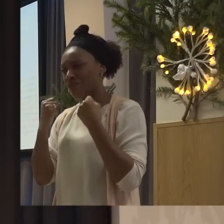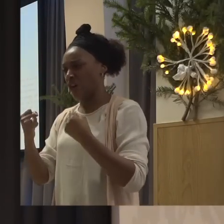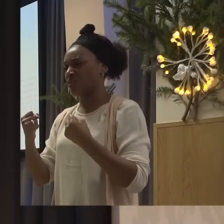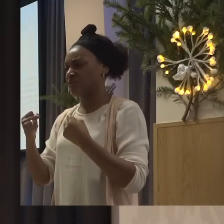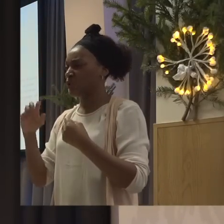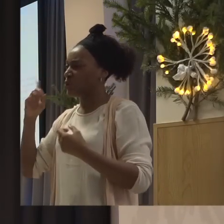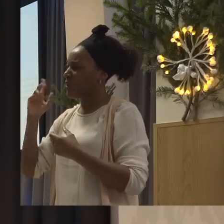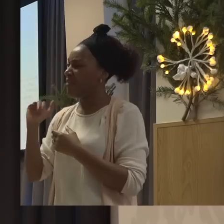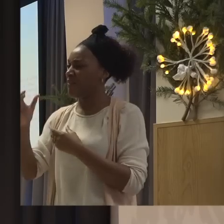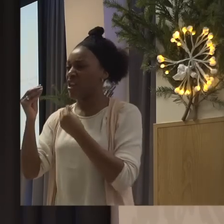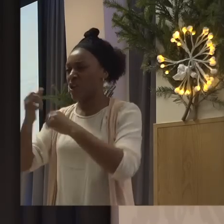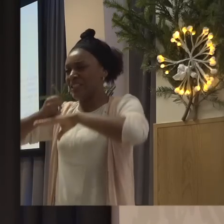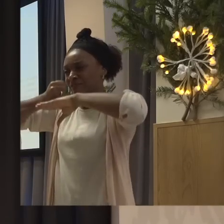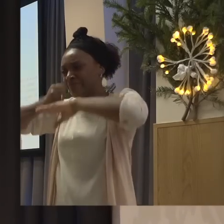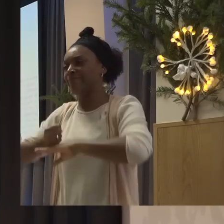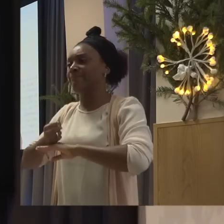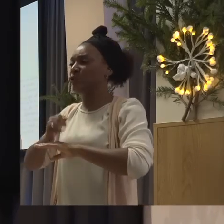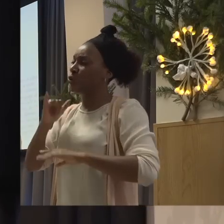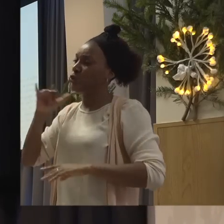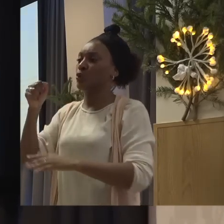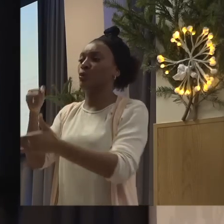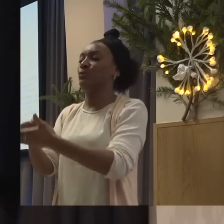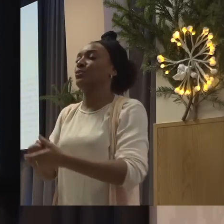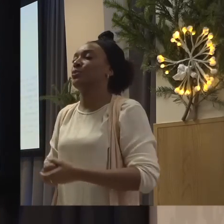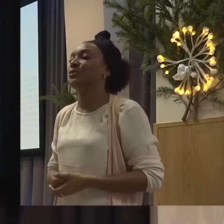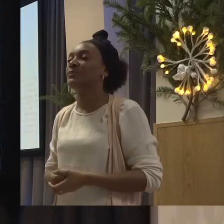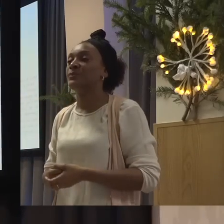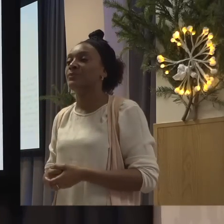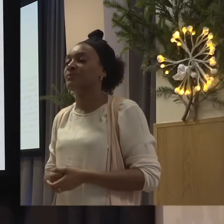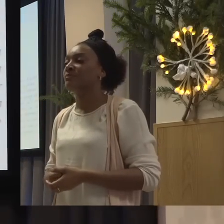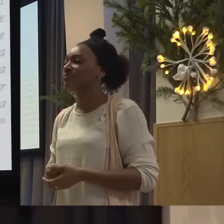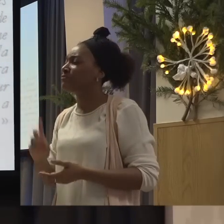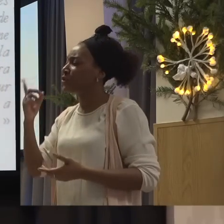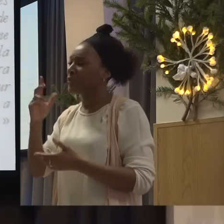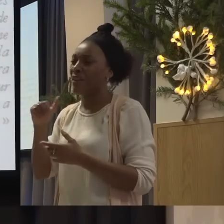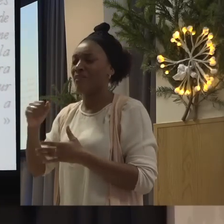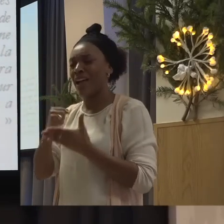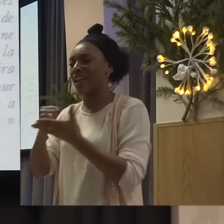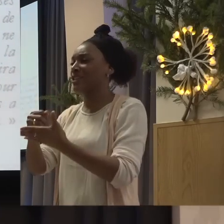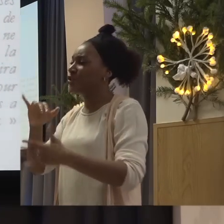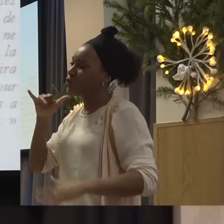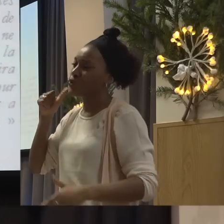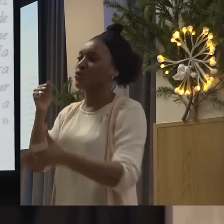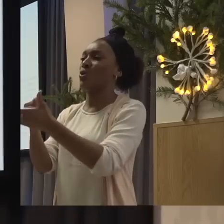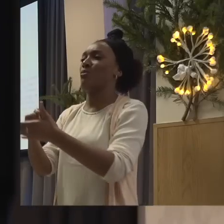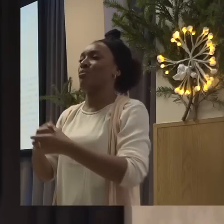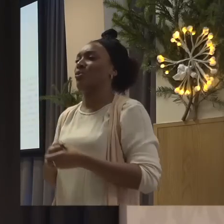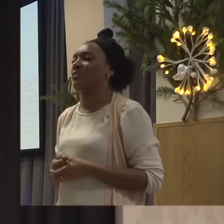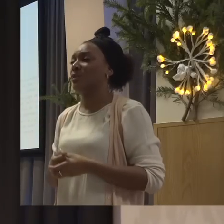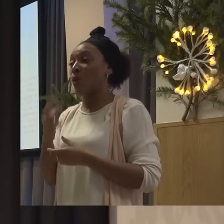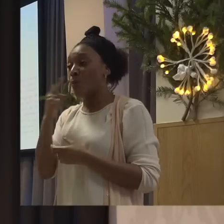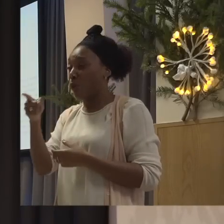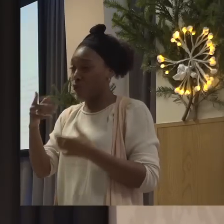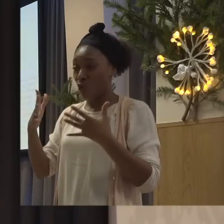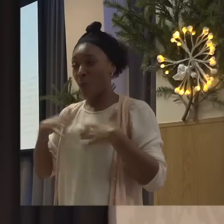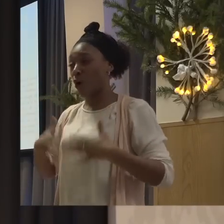vous affermira aussi jusqu'à la fin. Corinthiens, il vous affermira jusqu'à la fin pour que vous soyez